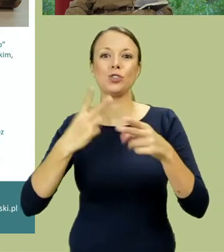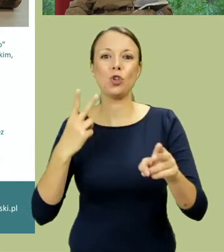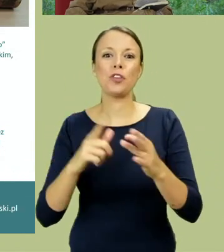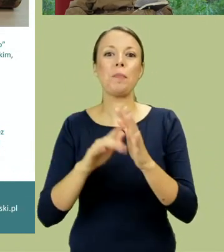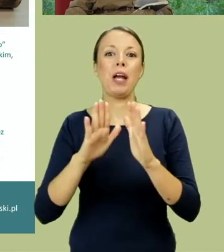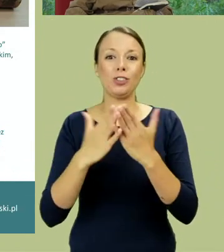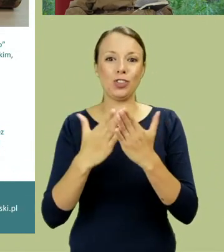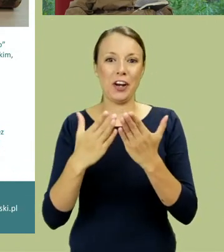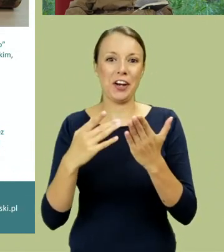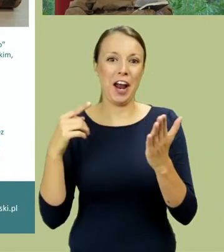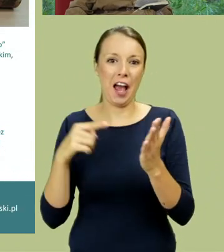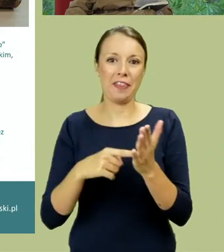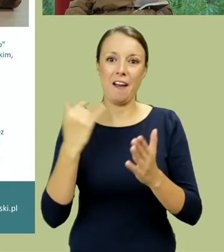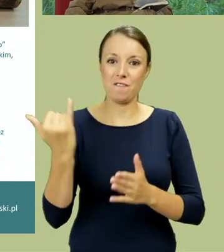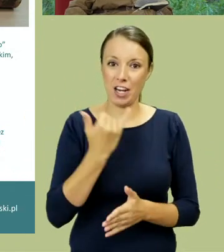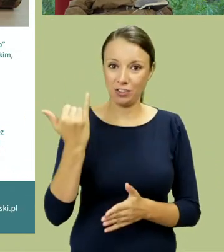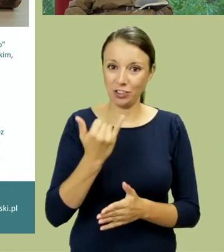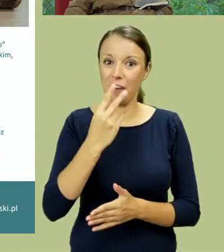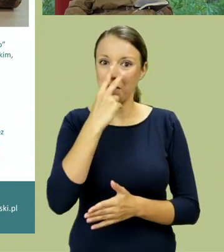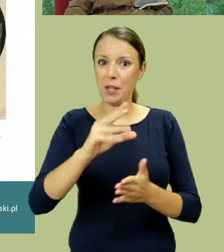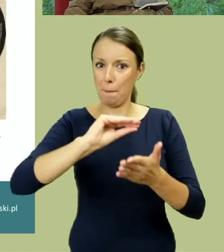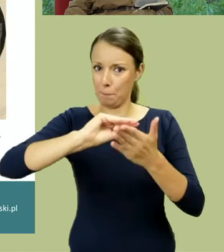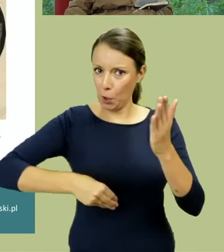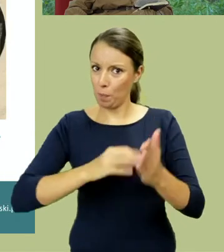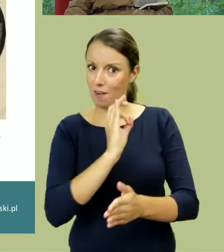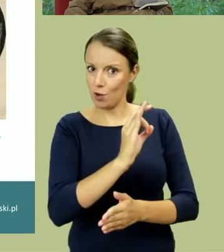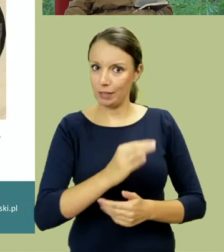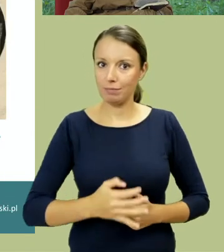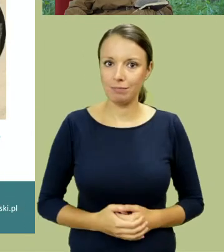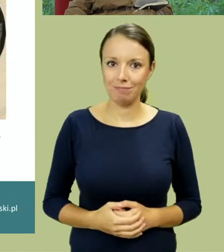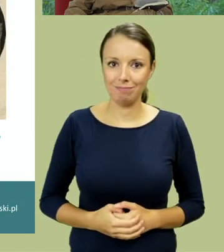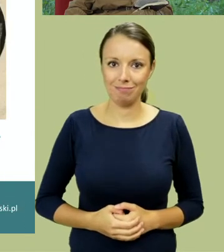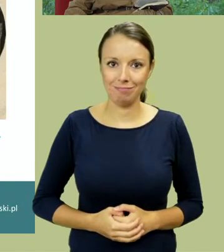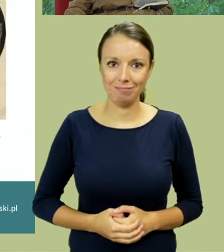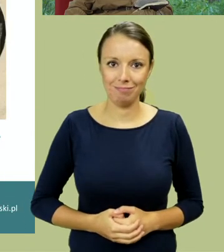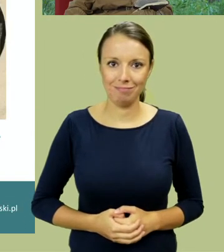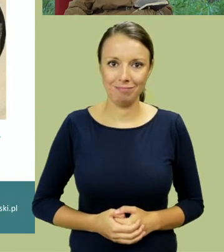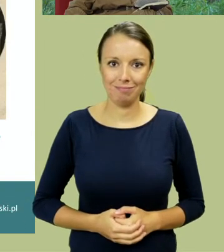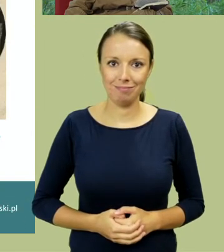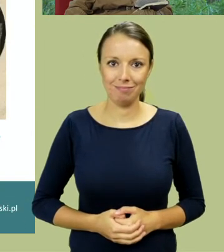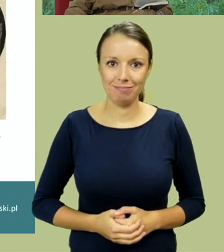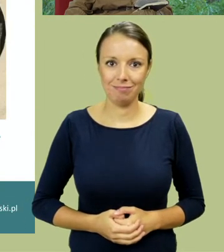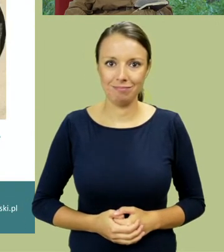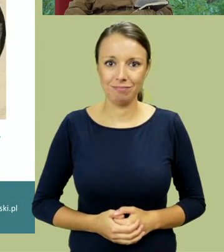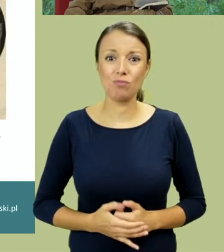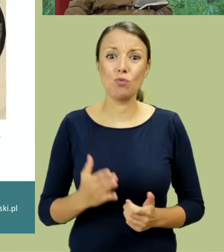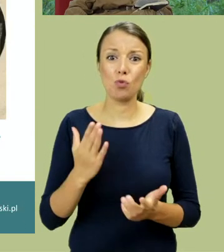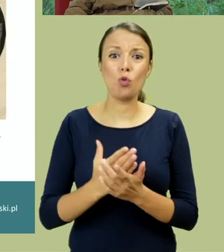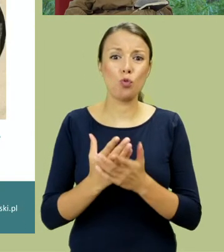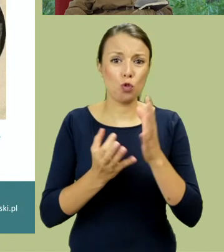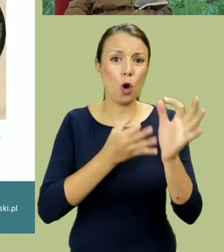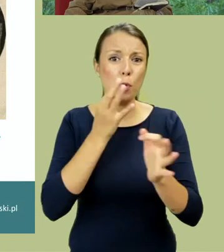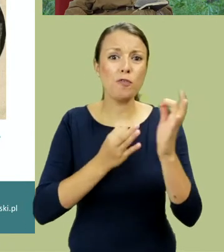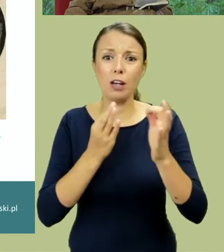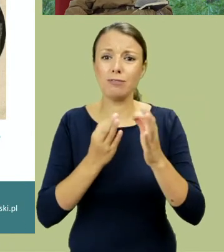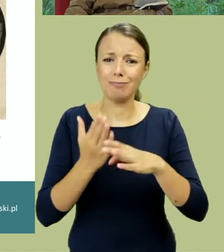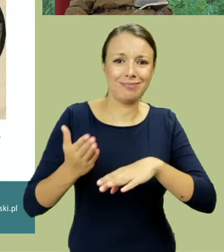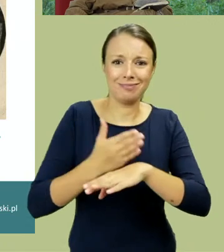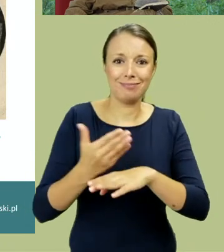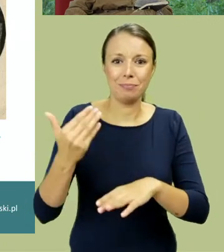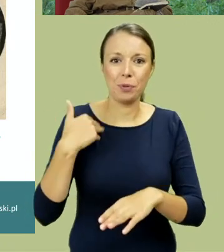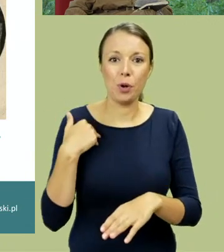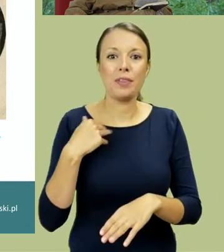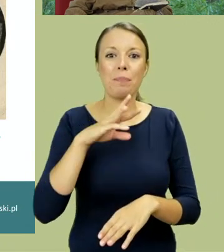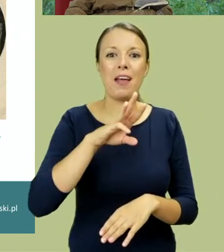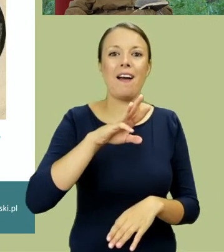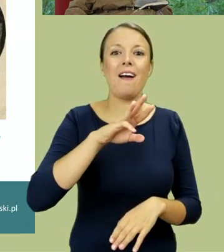widnieje jej podpis. I tak jak wspomniałam, na jednej z działek, na działce Willa